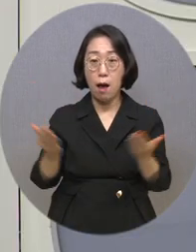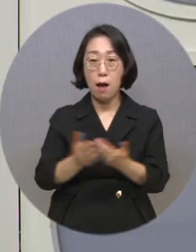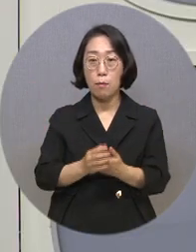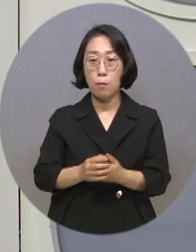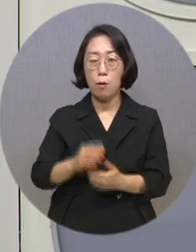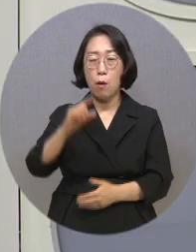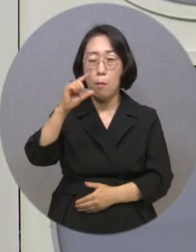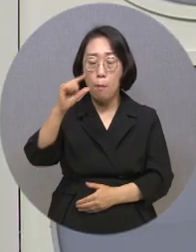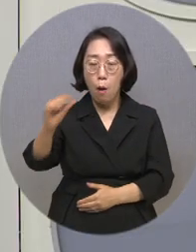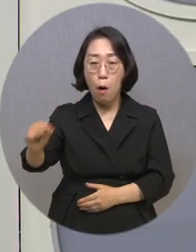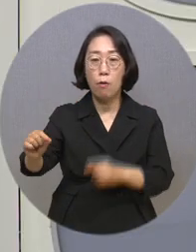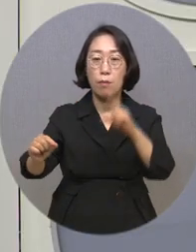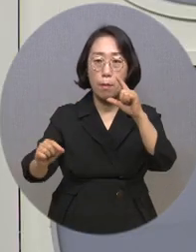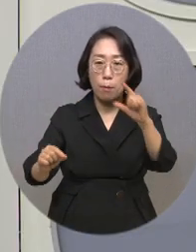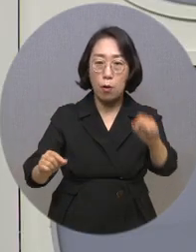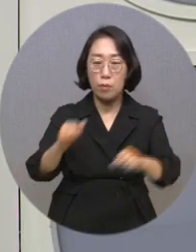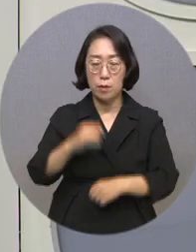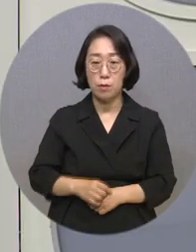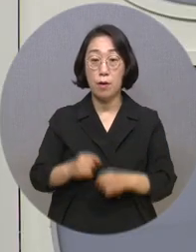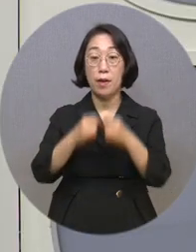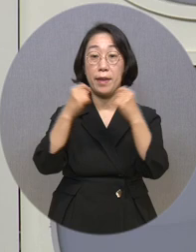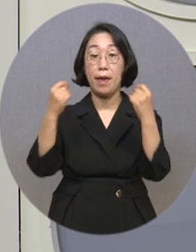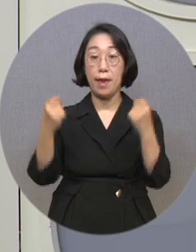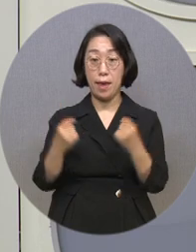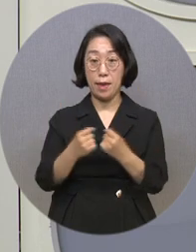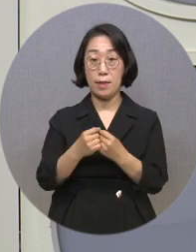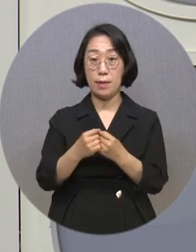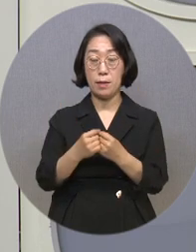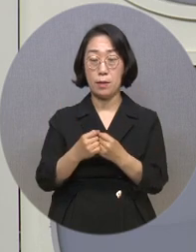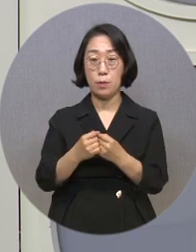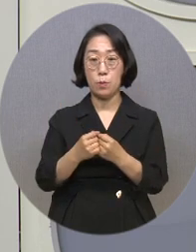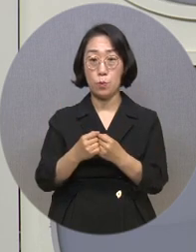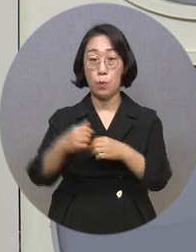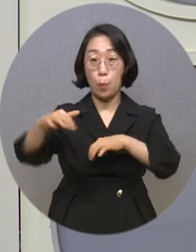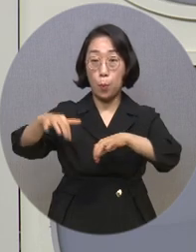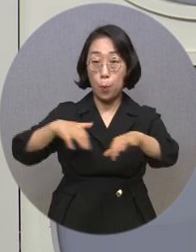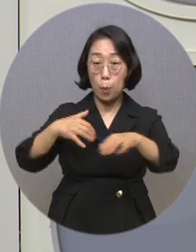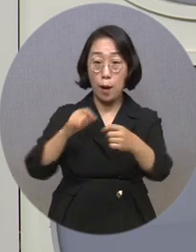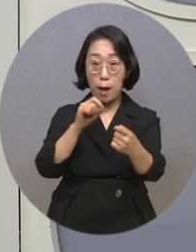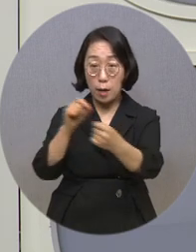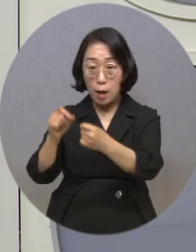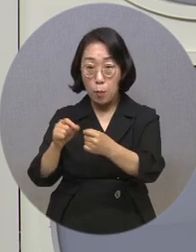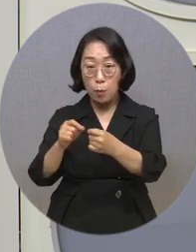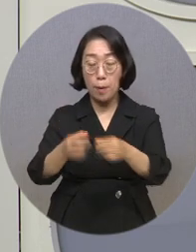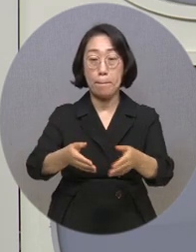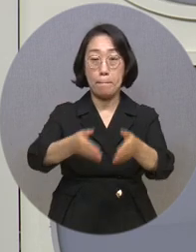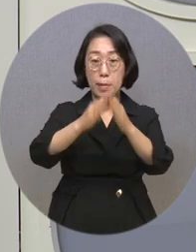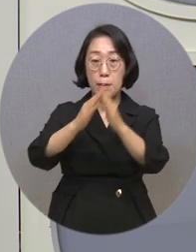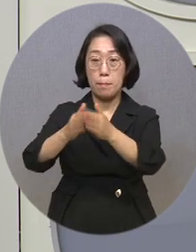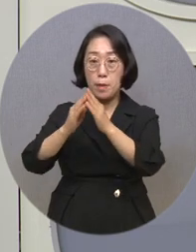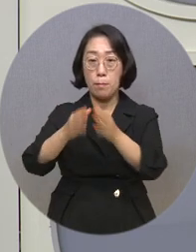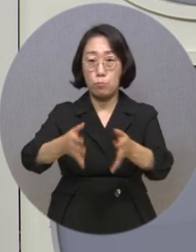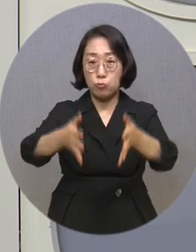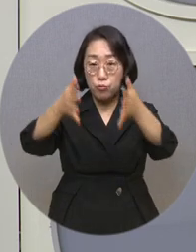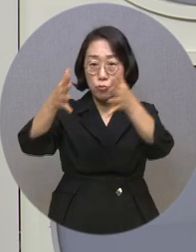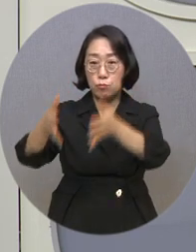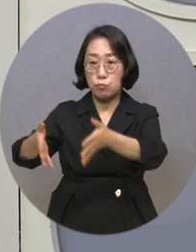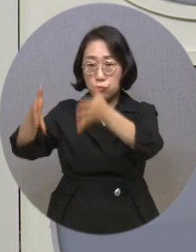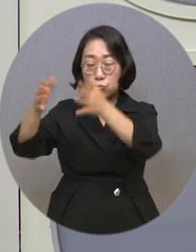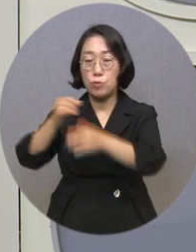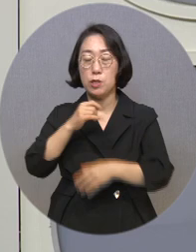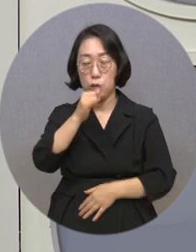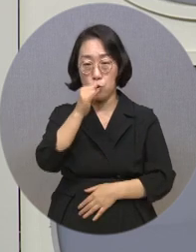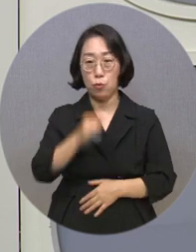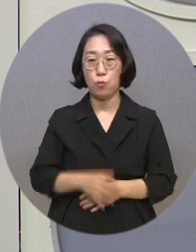다 흩어져 있고 개인들이 하는 시설들만 이제 시내에 많이 있거든요. 그러다 보니까 이제